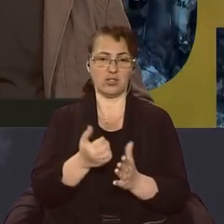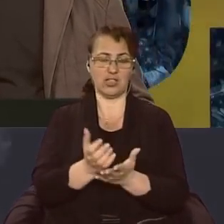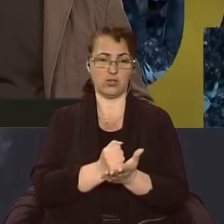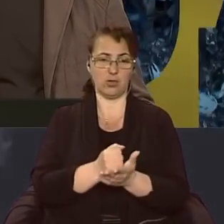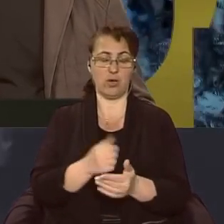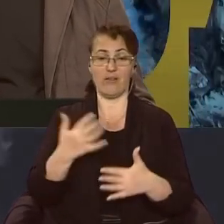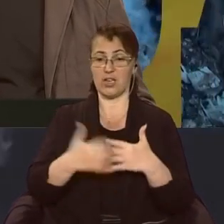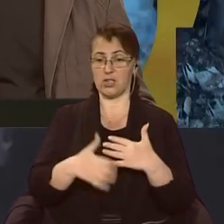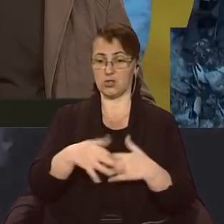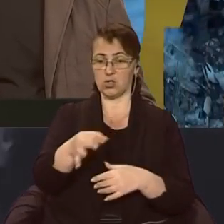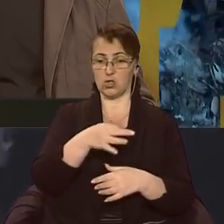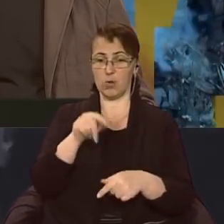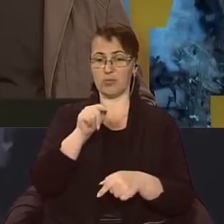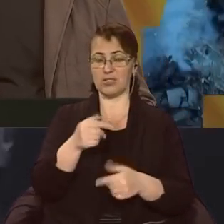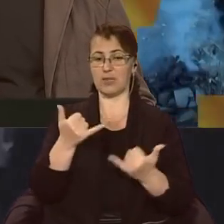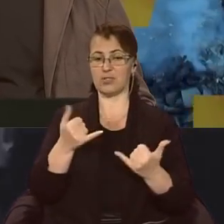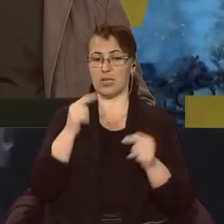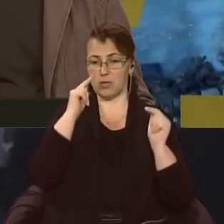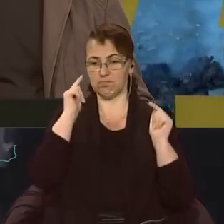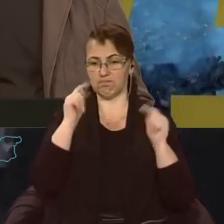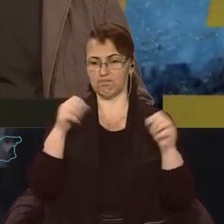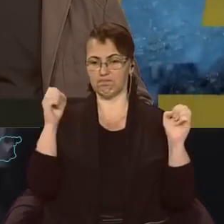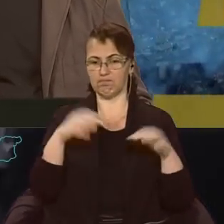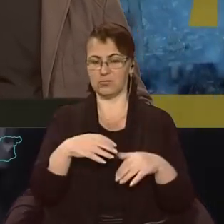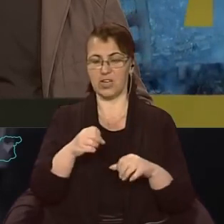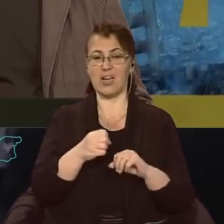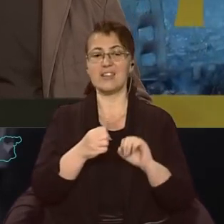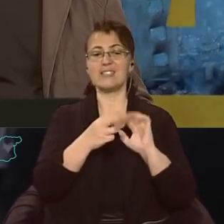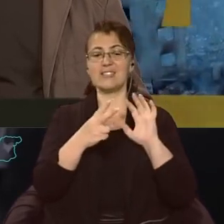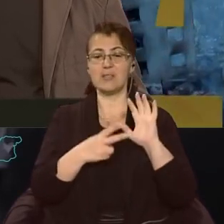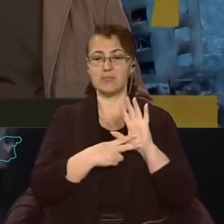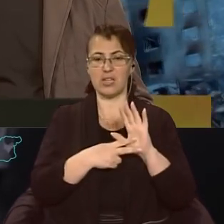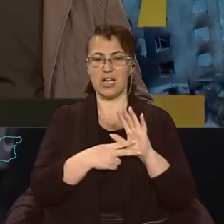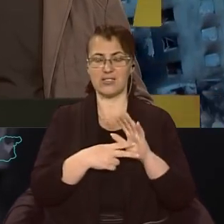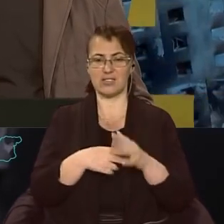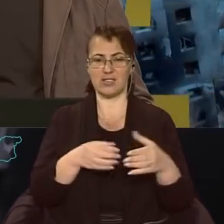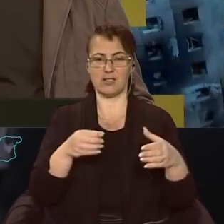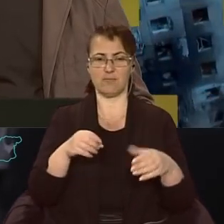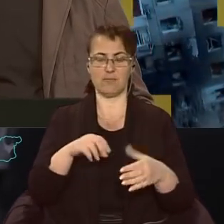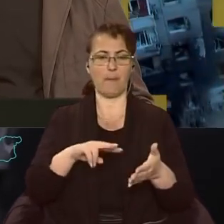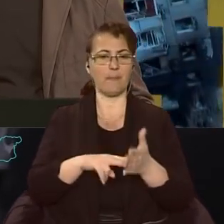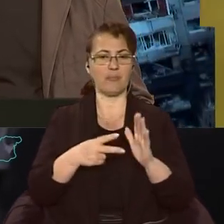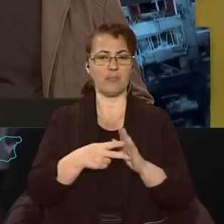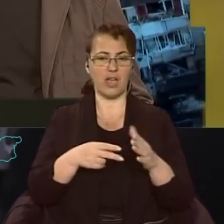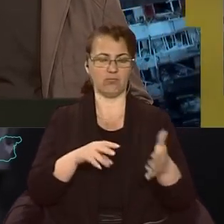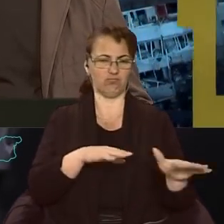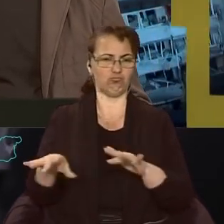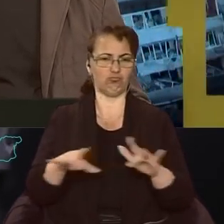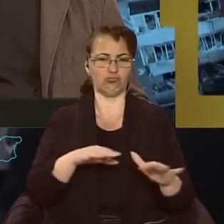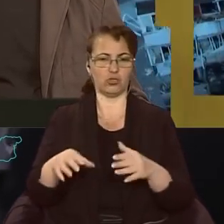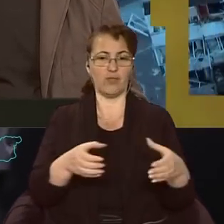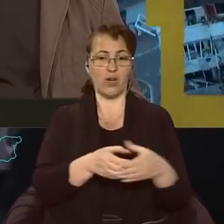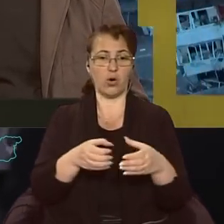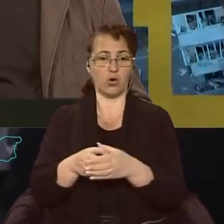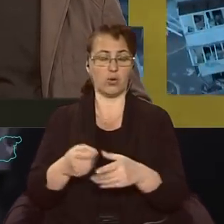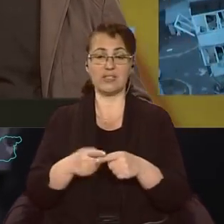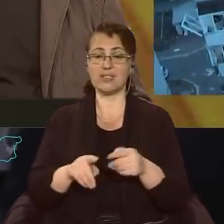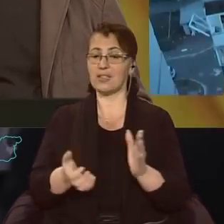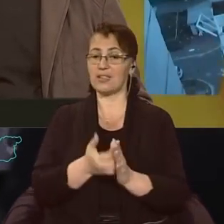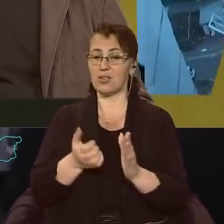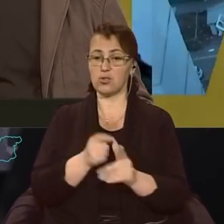зараз зосереджено 17 батальйонно-тактичних груп. Цього недостатньо для того, щоб вести наступ в